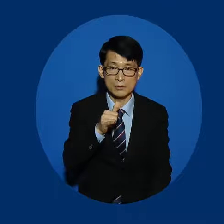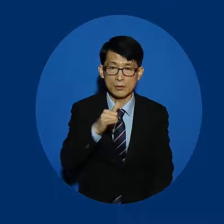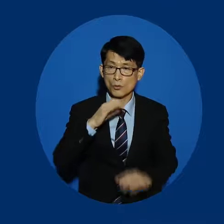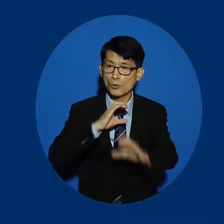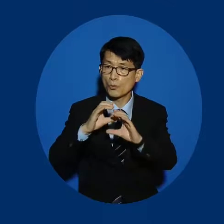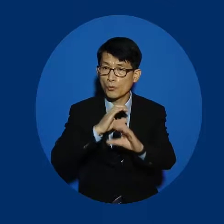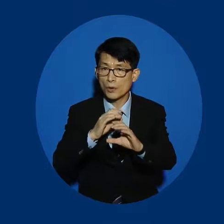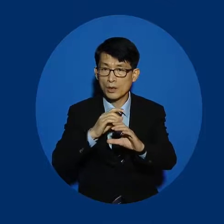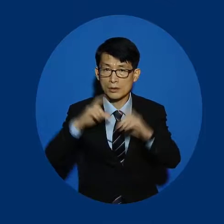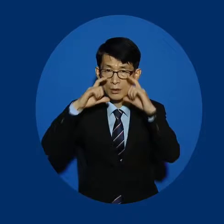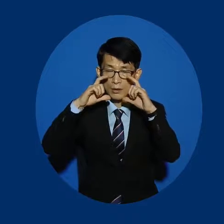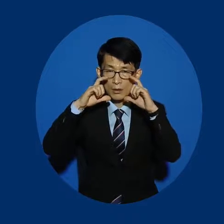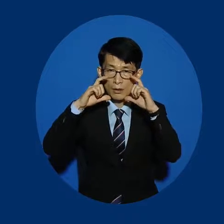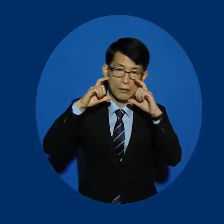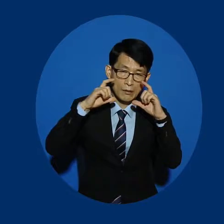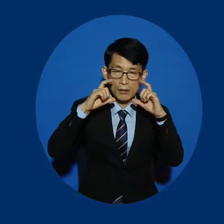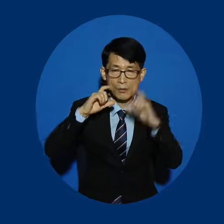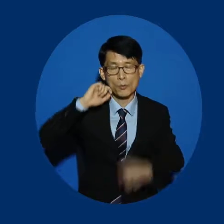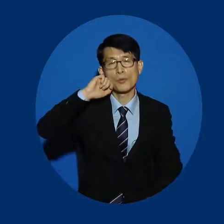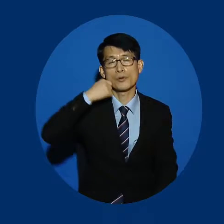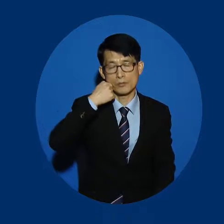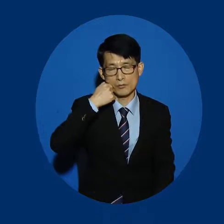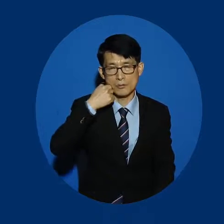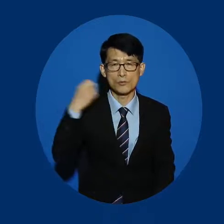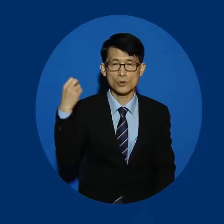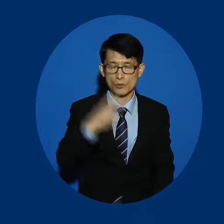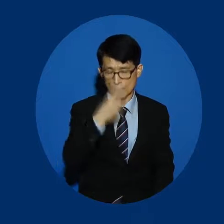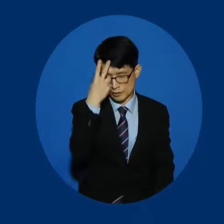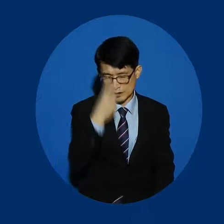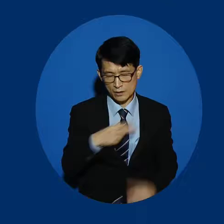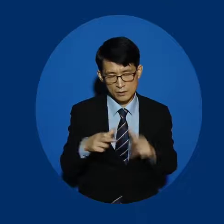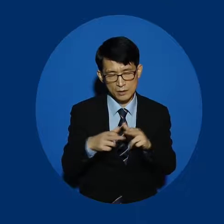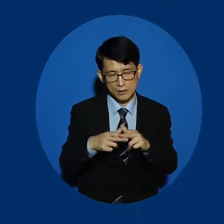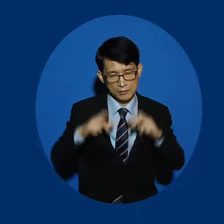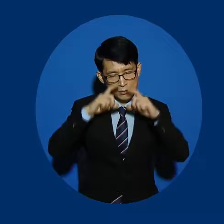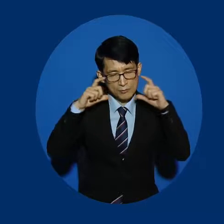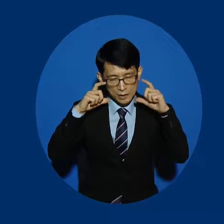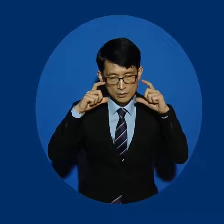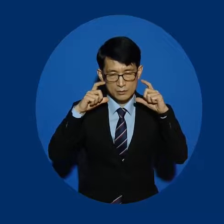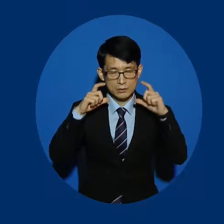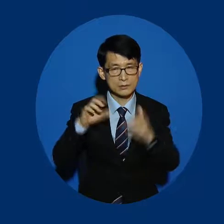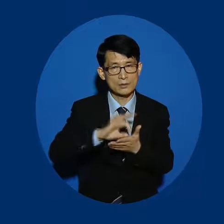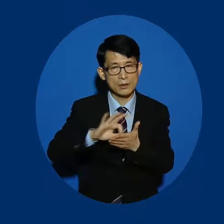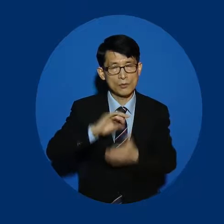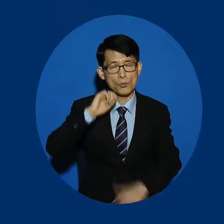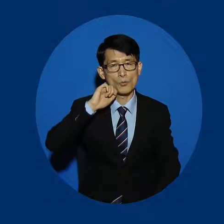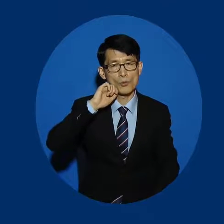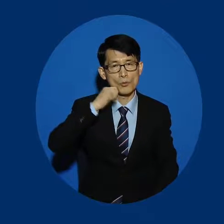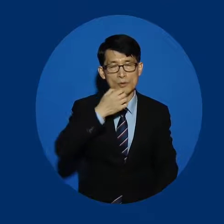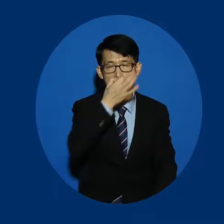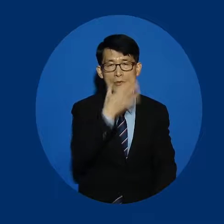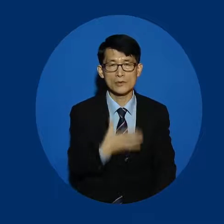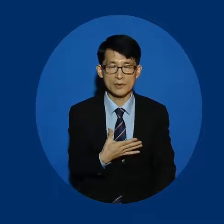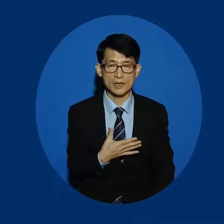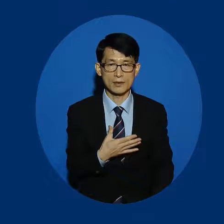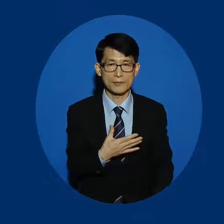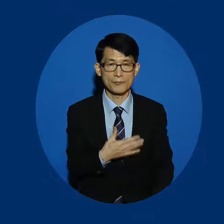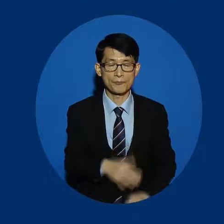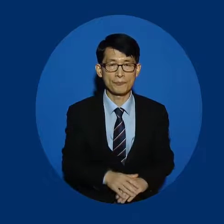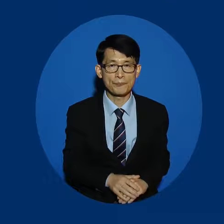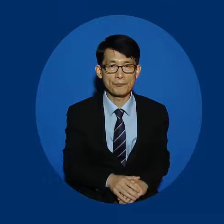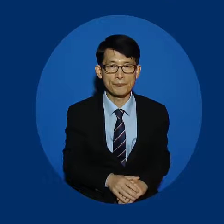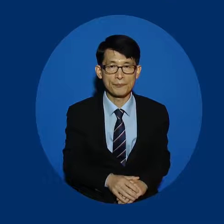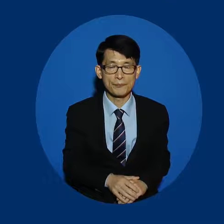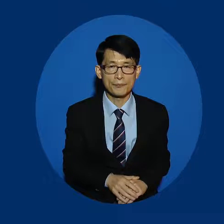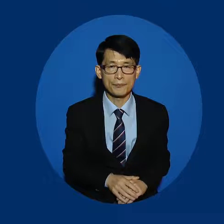어려움을 겪고 있고, 뭐 시각장애인도 사실 어려움이 많습니다. 제가 알고 있는 시각장애인은 밖에 잘 안 나간대요. 왜냐하면